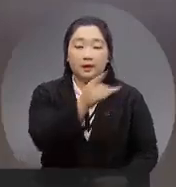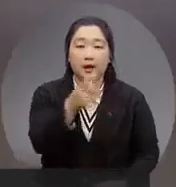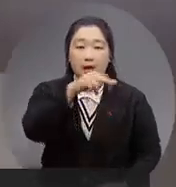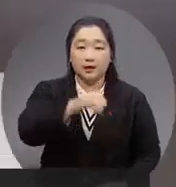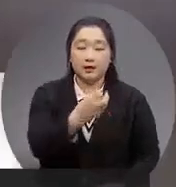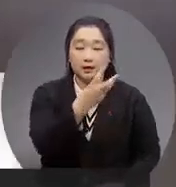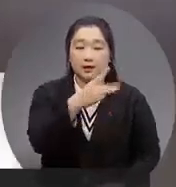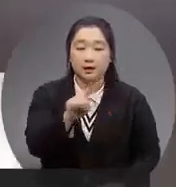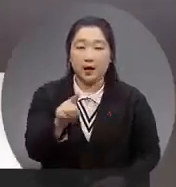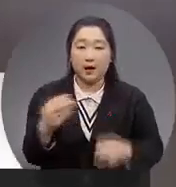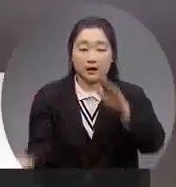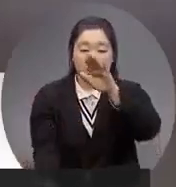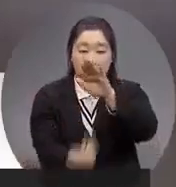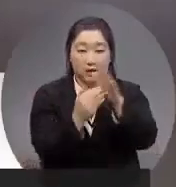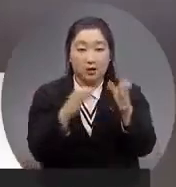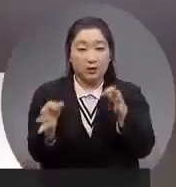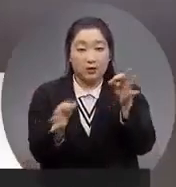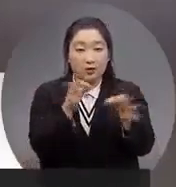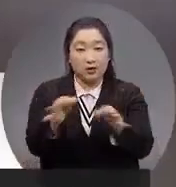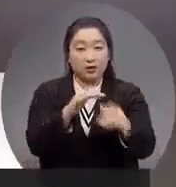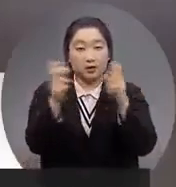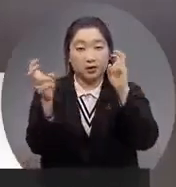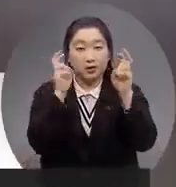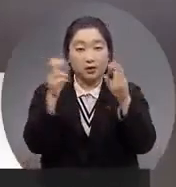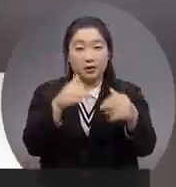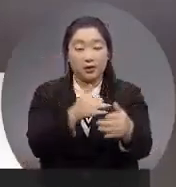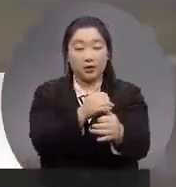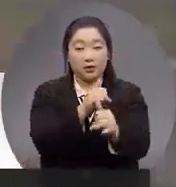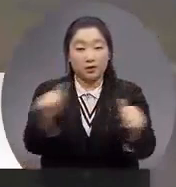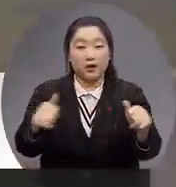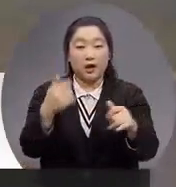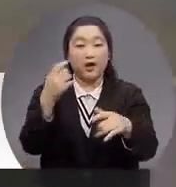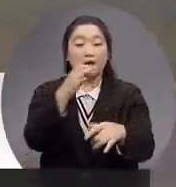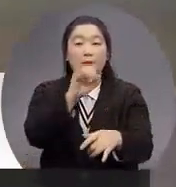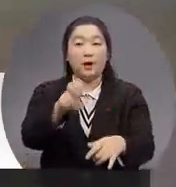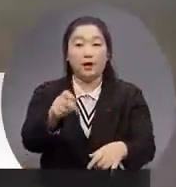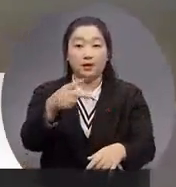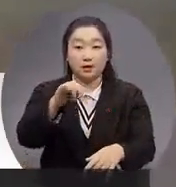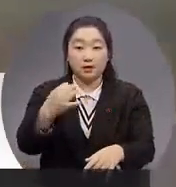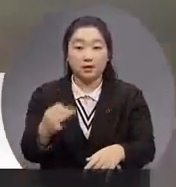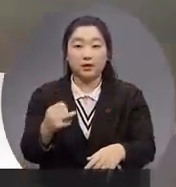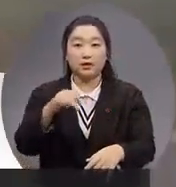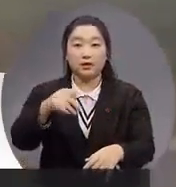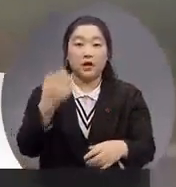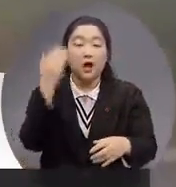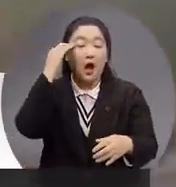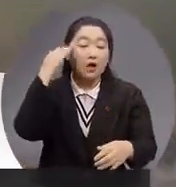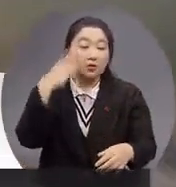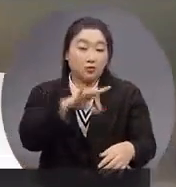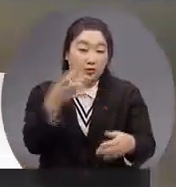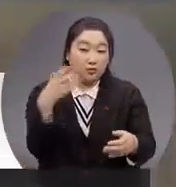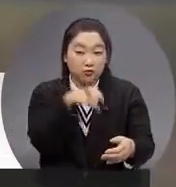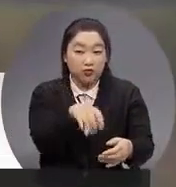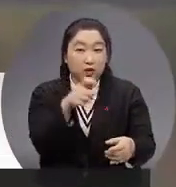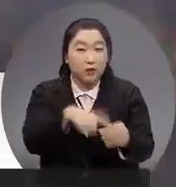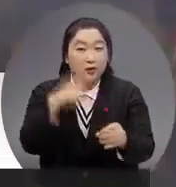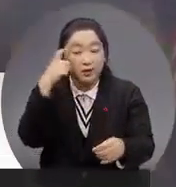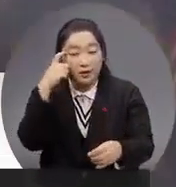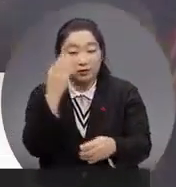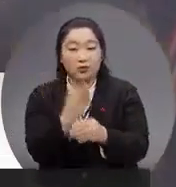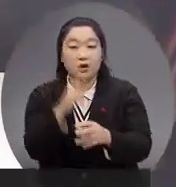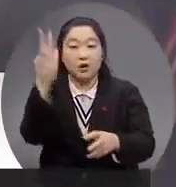테슬라 최고 경영자인 일론 머스크가 한국을 최우선 투자 후보제 중 하나로 고려하고 있다고 말하면서 전국